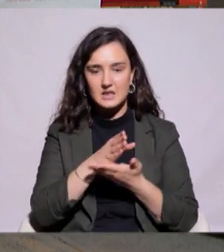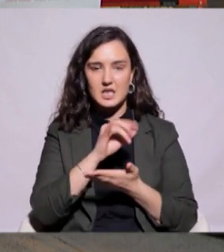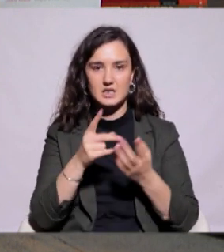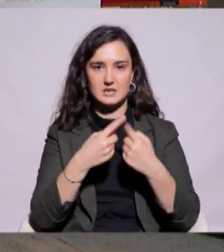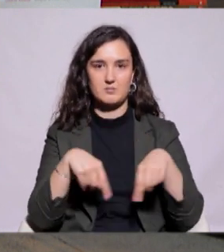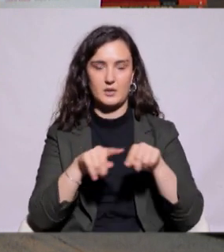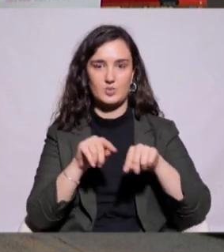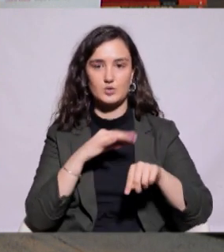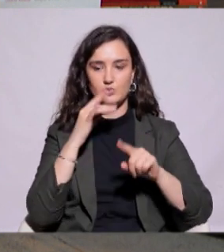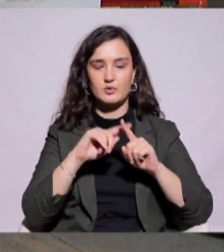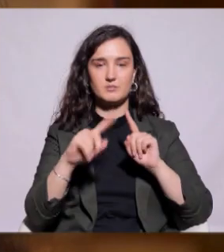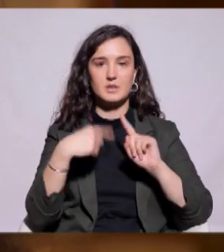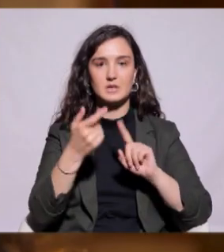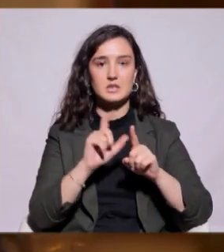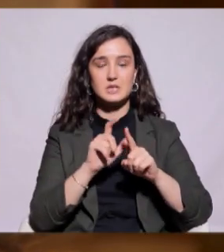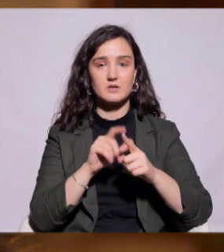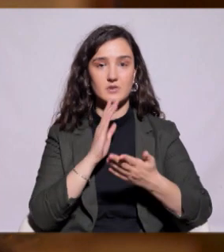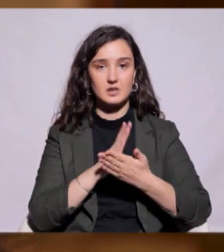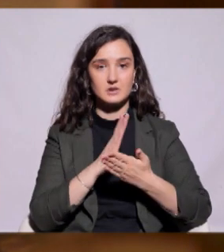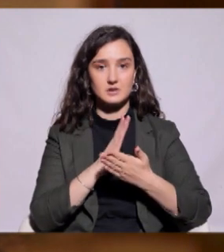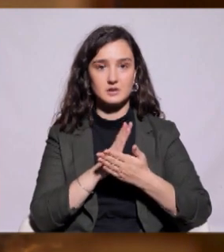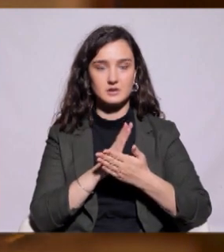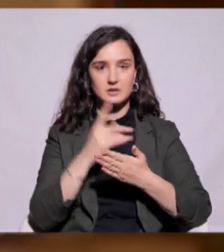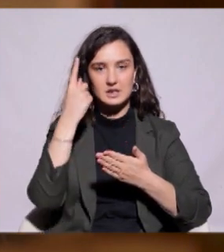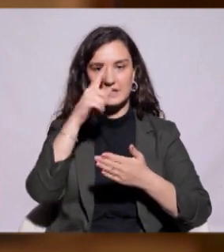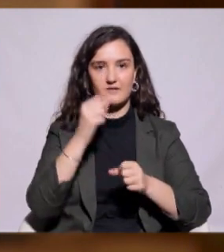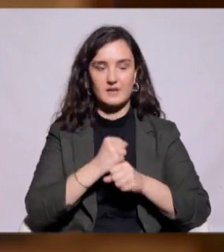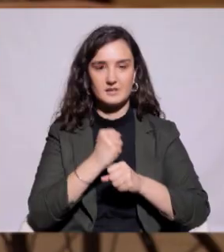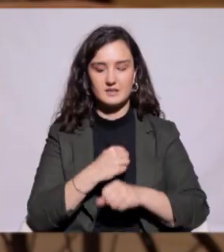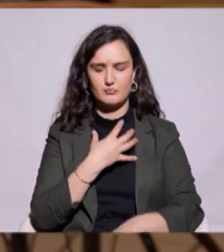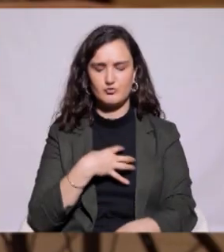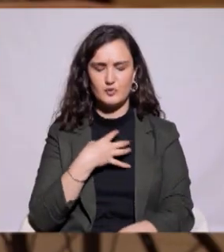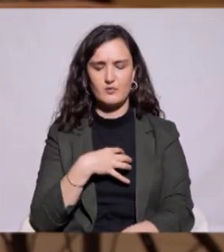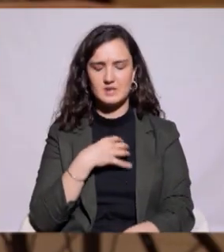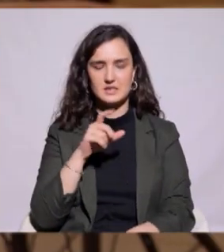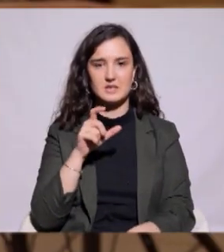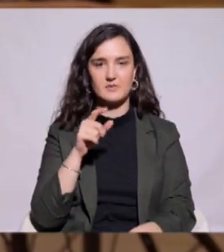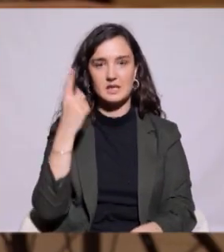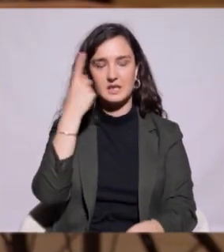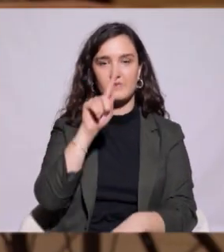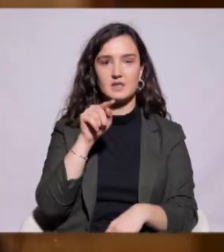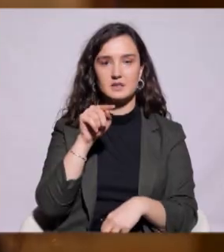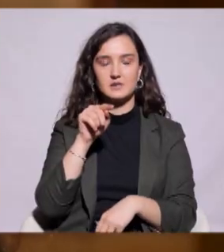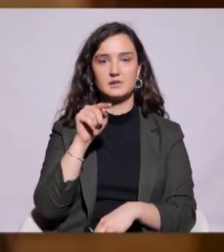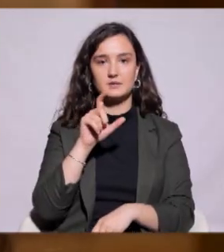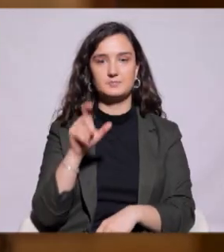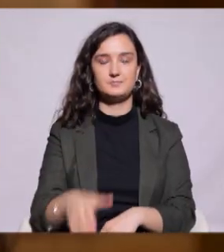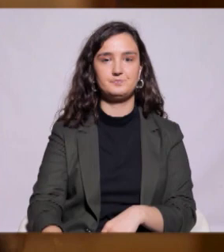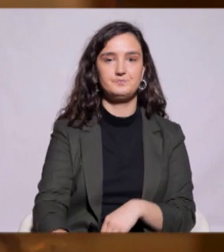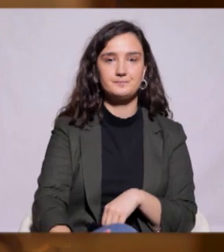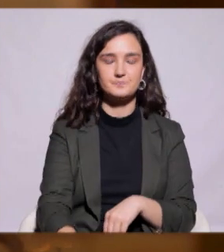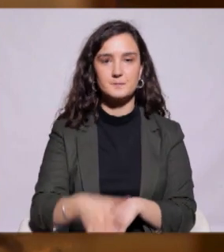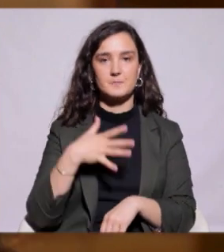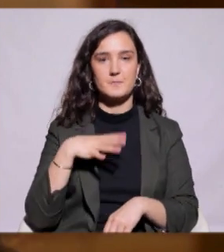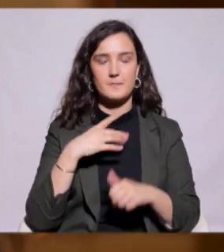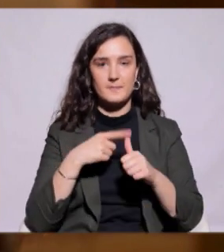სფერო. Our next word is invent. Very important word. Definitely. Invent is a verb, and in Georgian